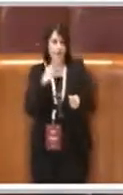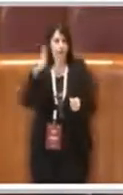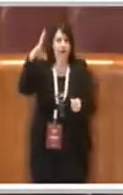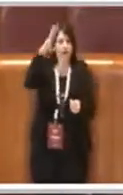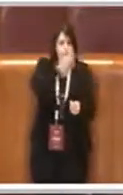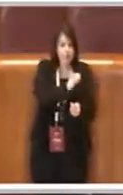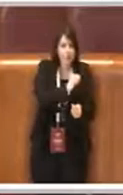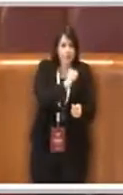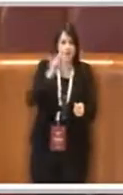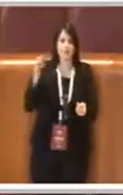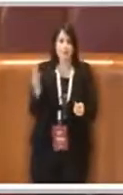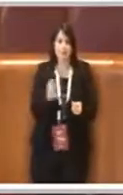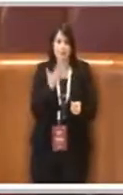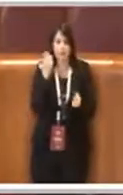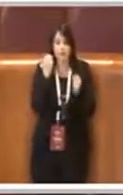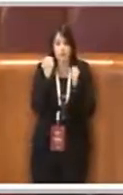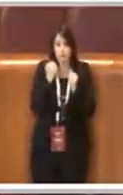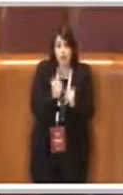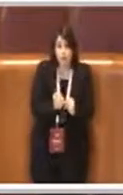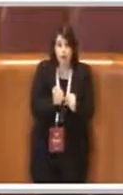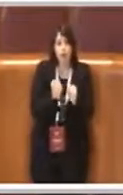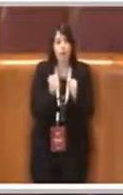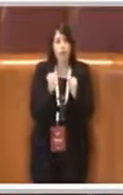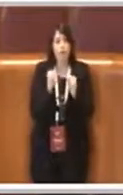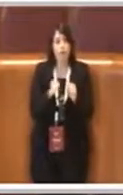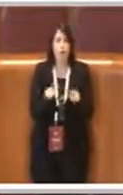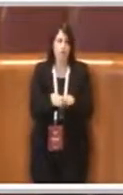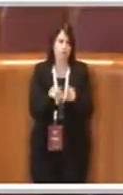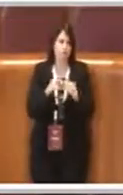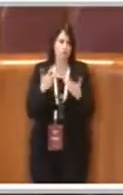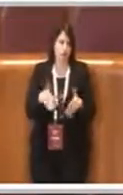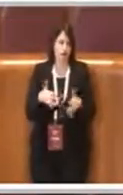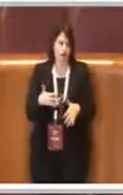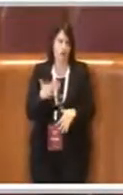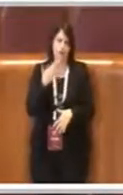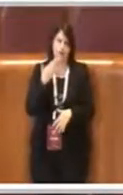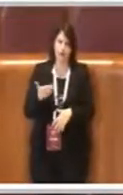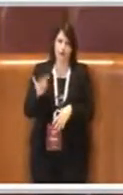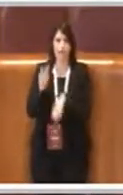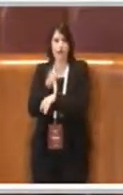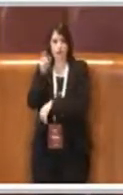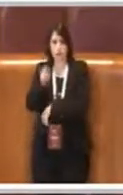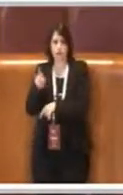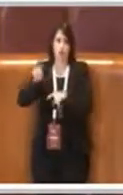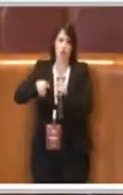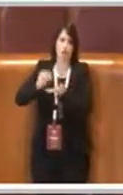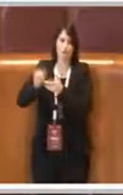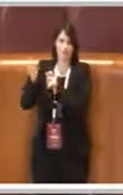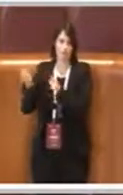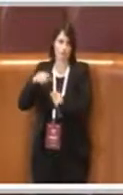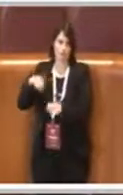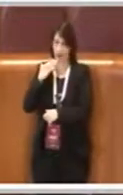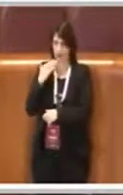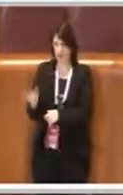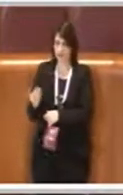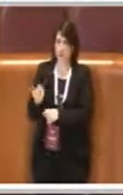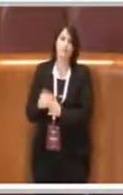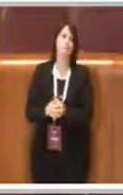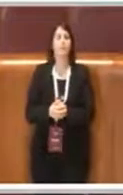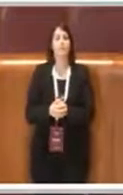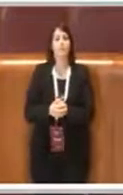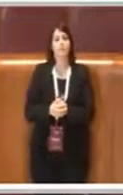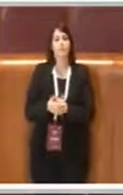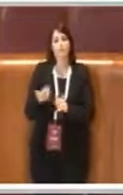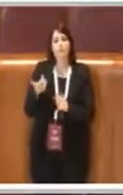per poter, come è stato fatto, e ringrazio l'assessorato e gli uffici, per poter quantomeno mitigare gli